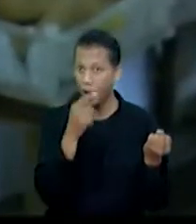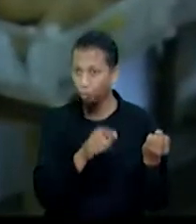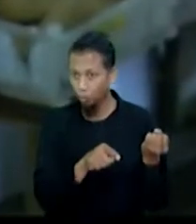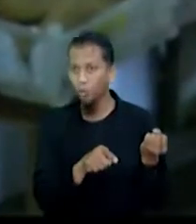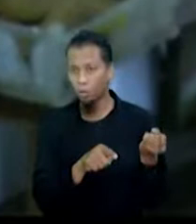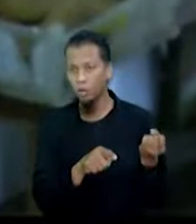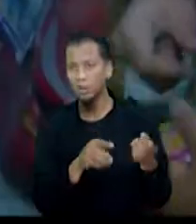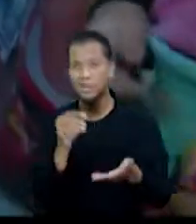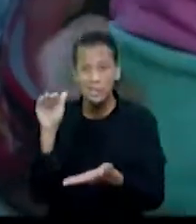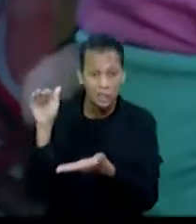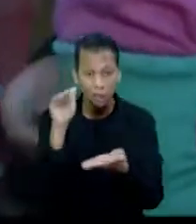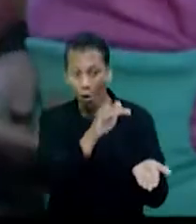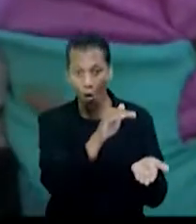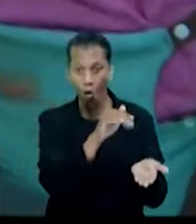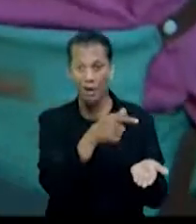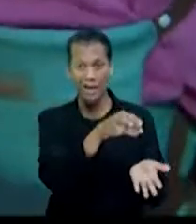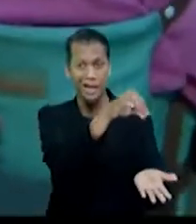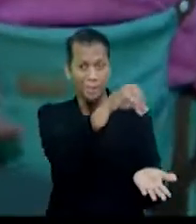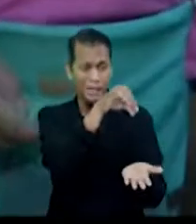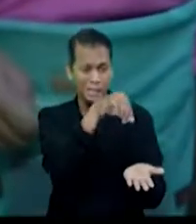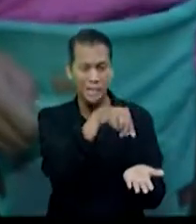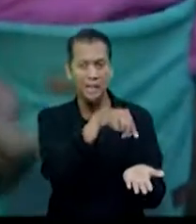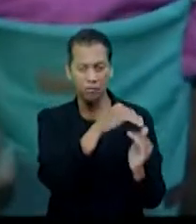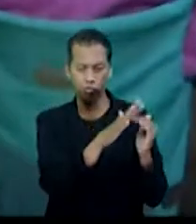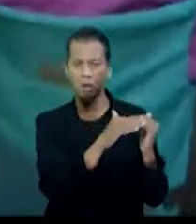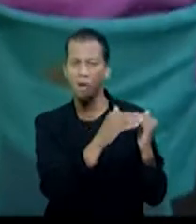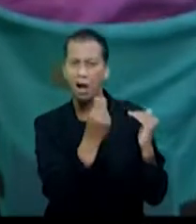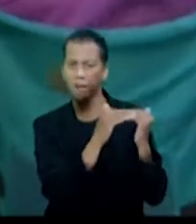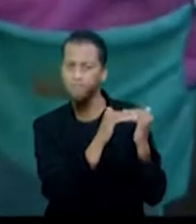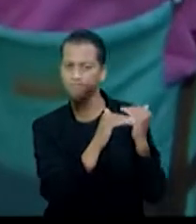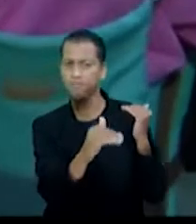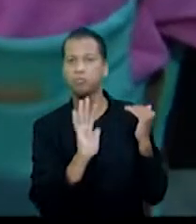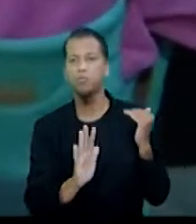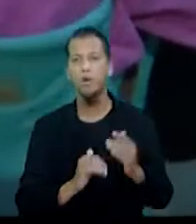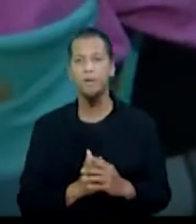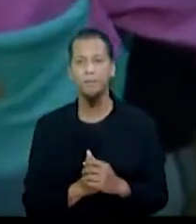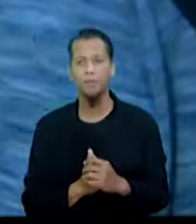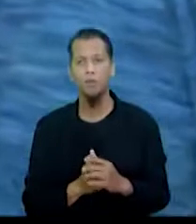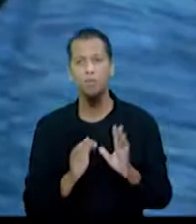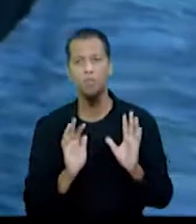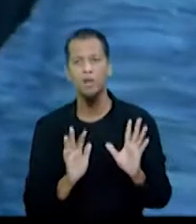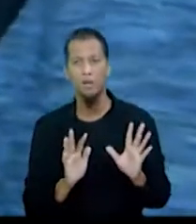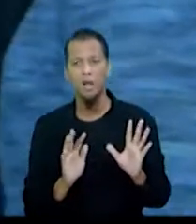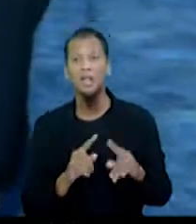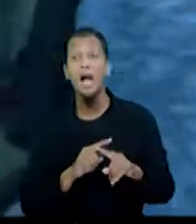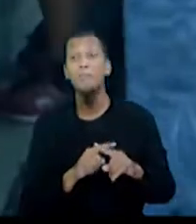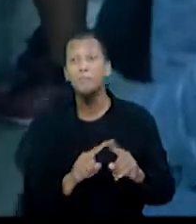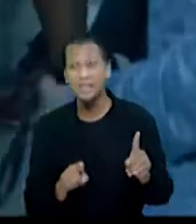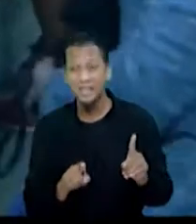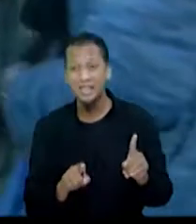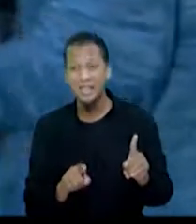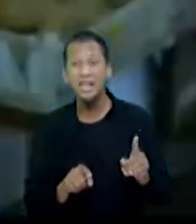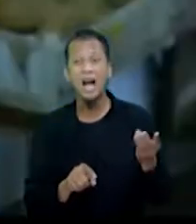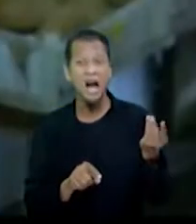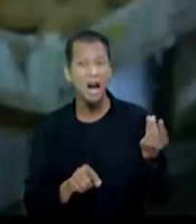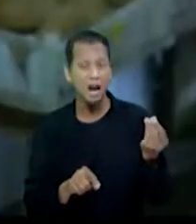goreng kemasan sendiri tadi juga sudah disebutkan oleh salah satu pedagang, cukup tersedia, cukup banyak, stoknya juga melimpah, namun harganya juga masih variatif.